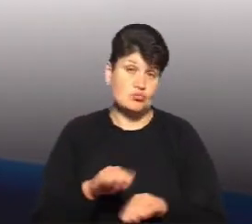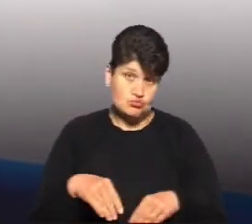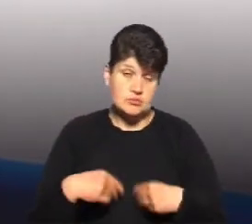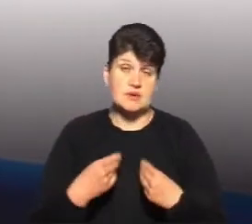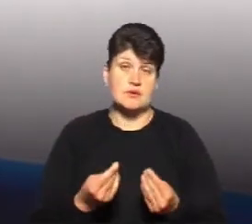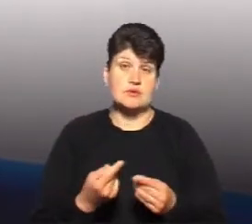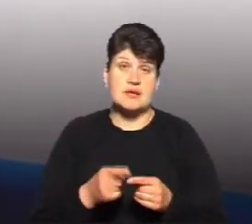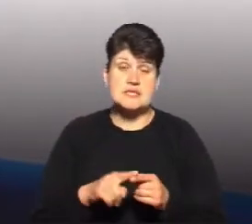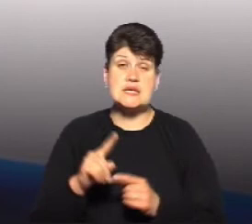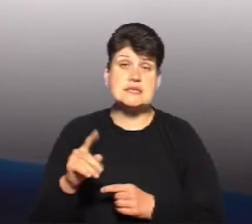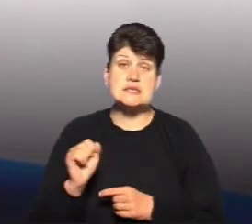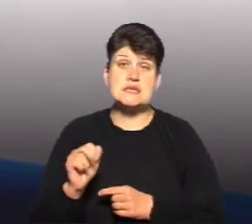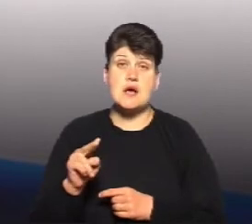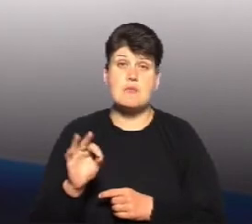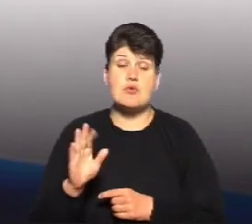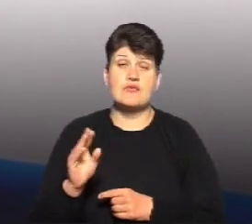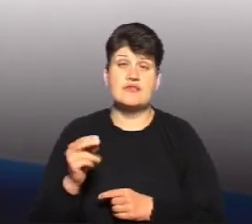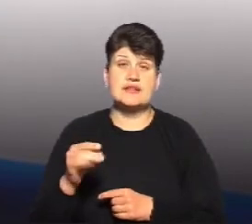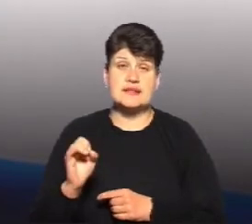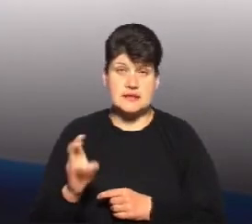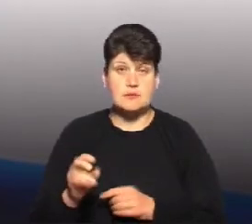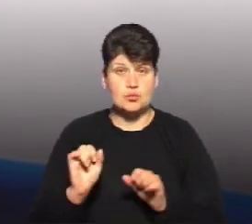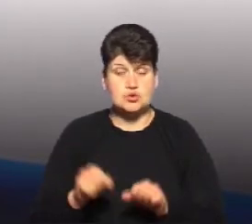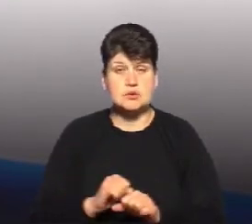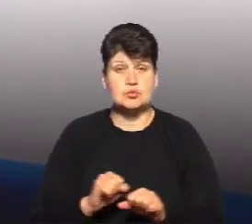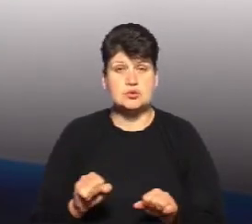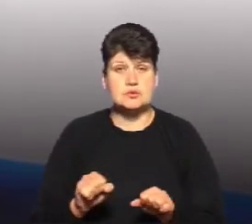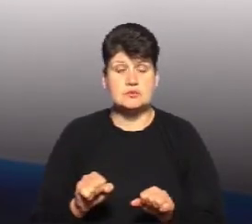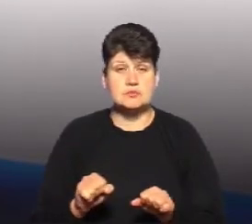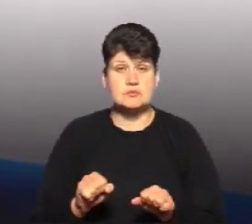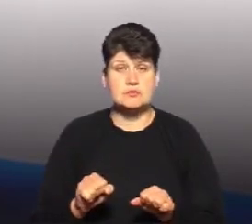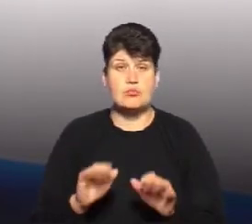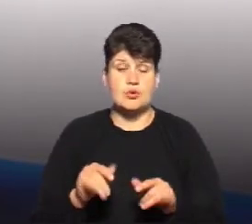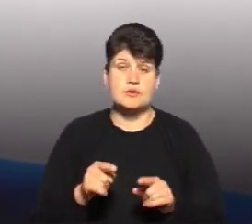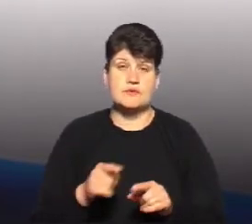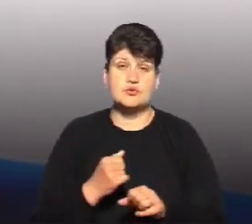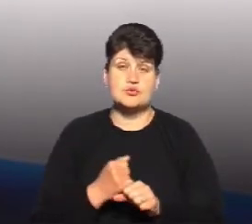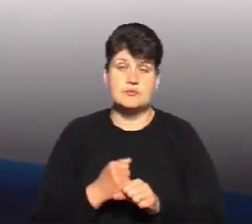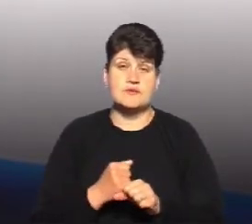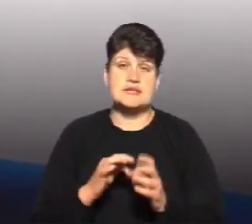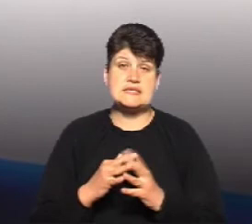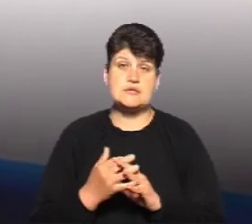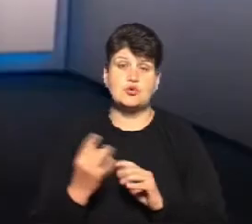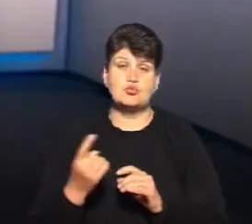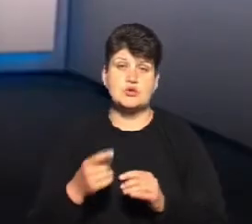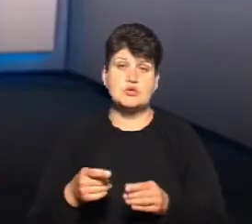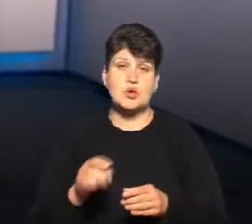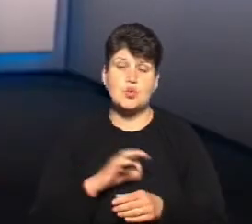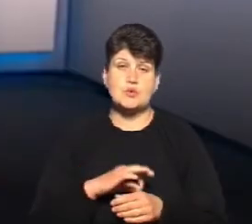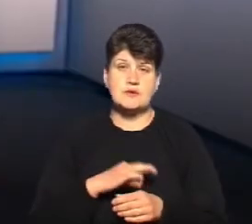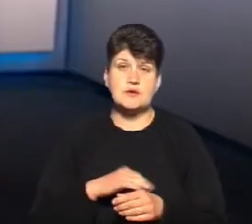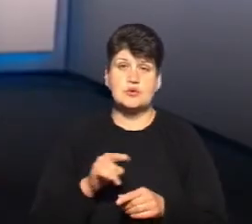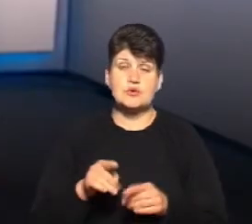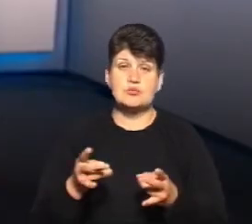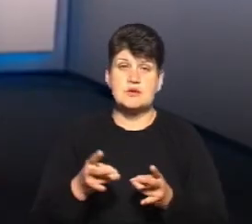заповідник. Чи таке взагалі можливо? От щоб він потім заповідника зробив сільськогосподарського користування землі? Ну, я скажу, що тоді йому потрібно підкупити не